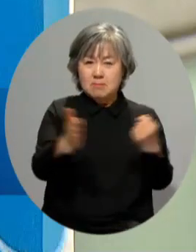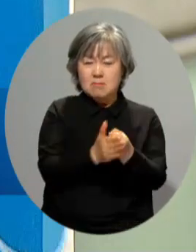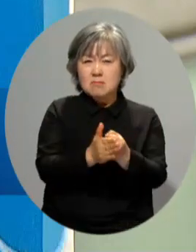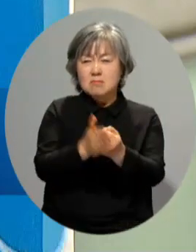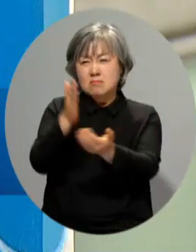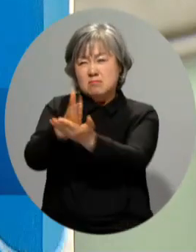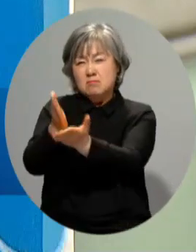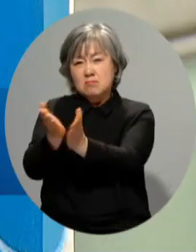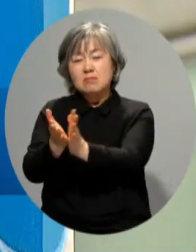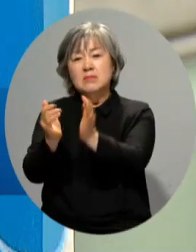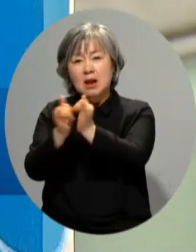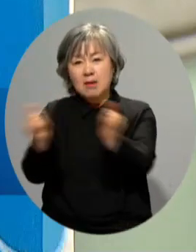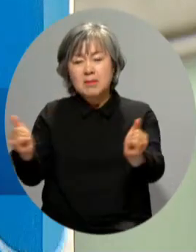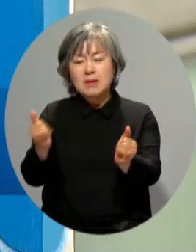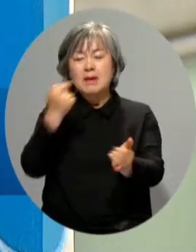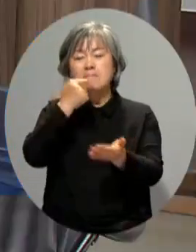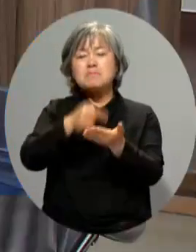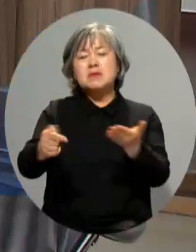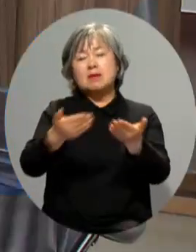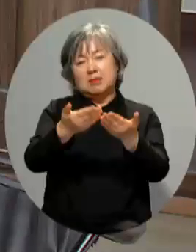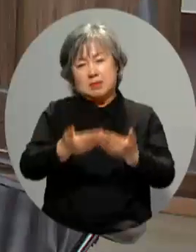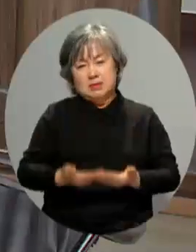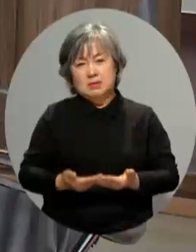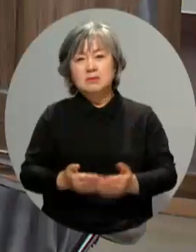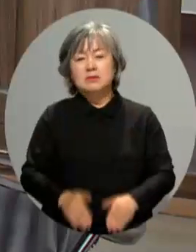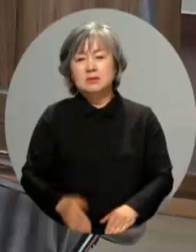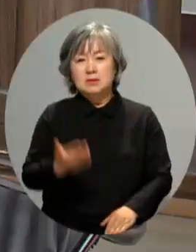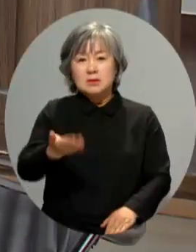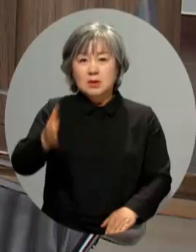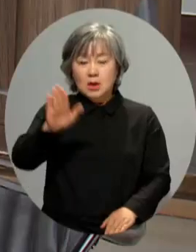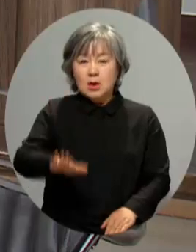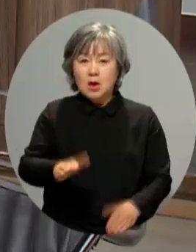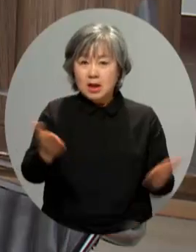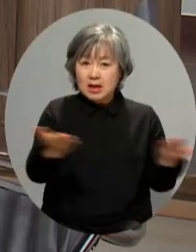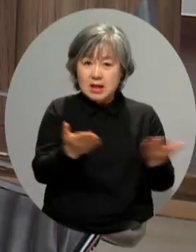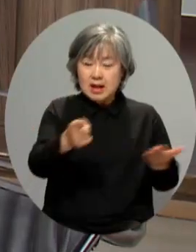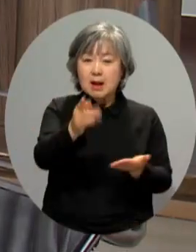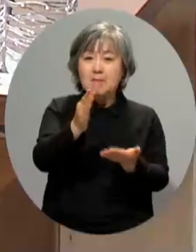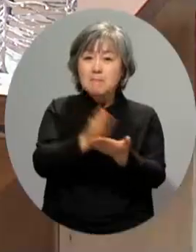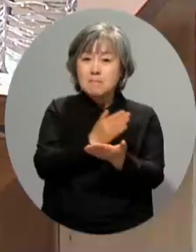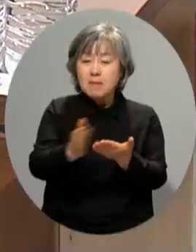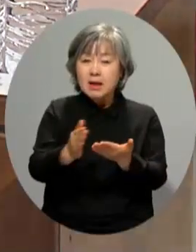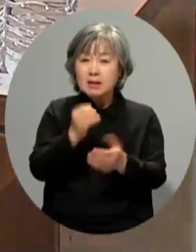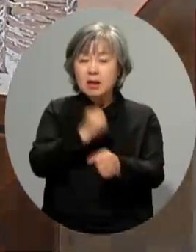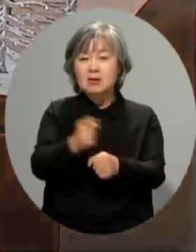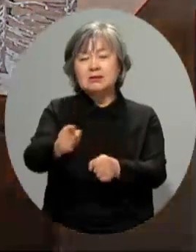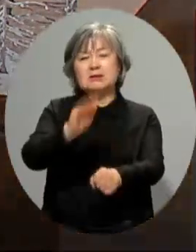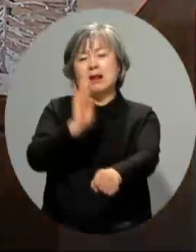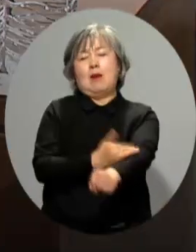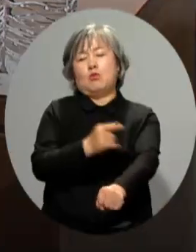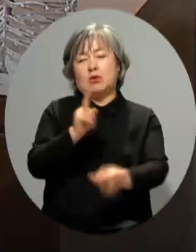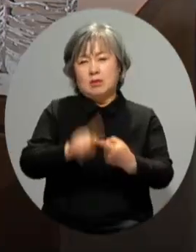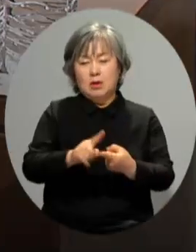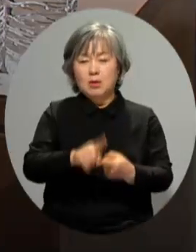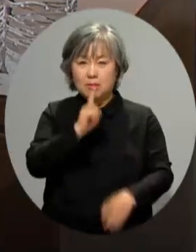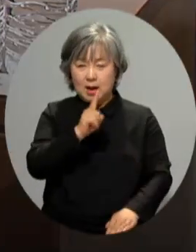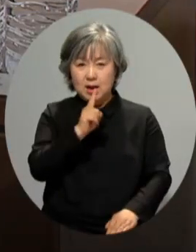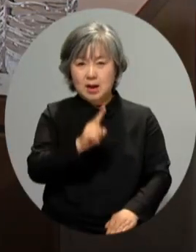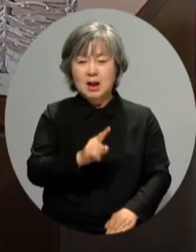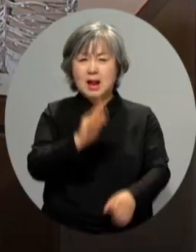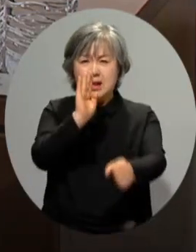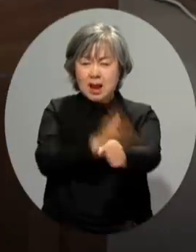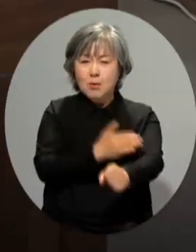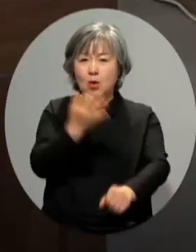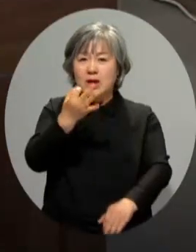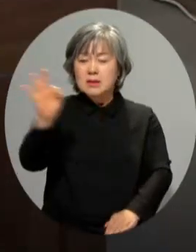때문에 여러 사람이 피해를 받잖아요. 하지만 노동당국의 판단은 이번에도 부당해고였습니다. 일부